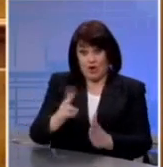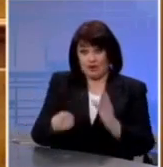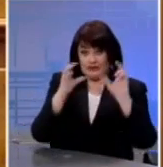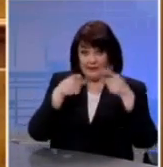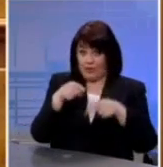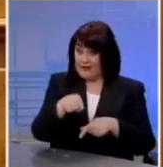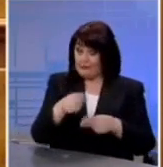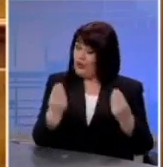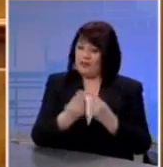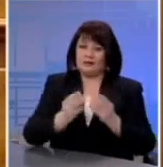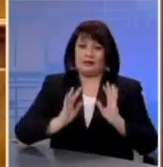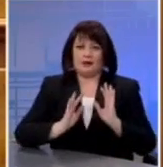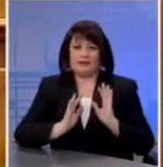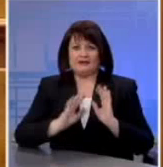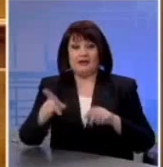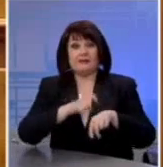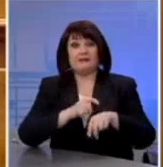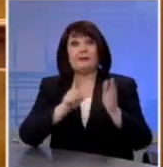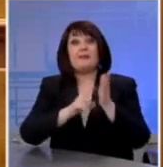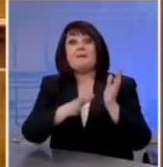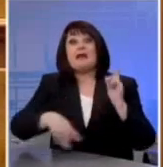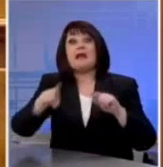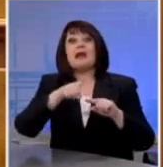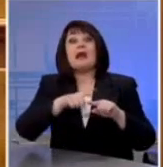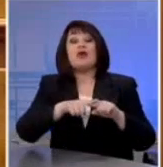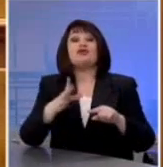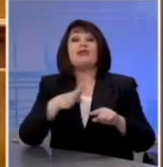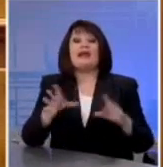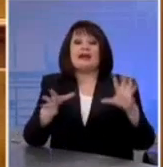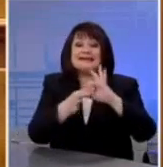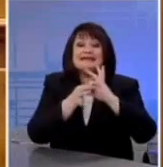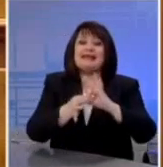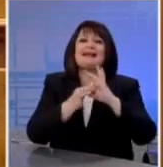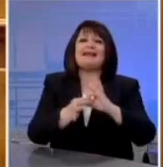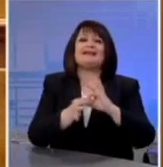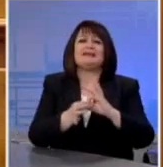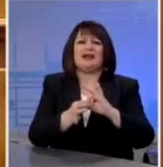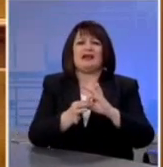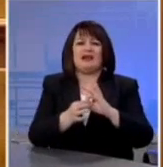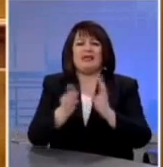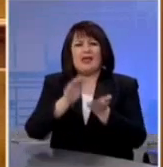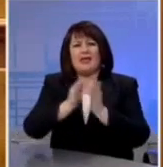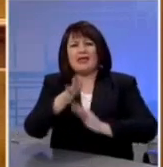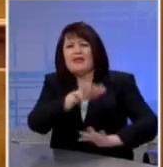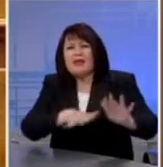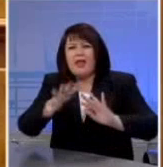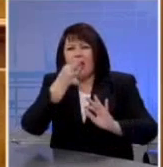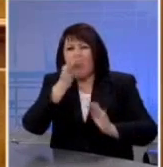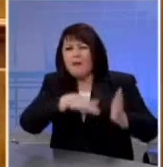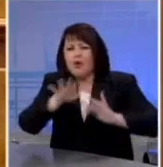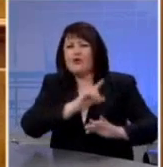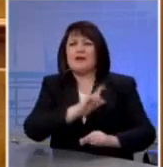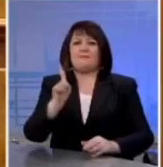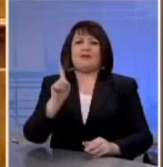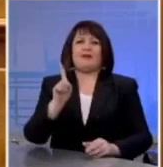Δημοκρατίας. Αυτή τη στιγμή αυτό που απαιτεί ο ελληνικός λαός είναι να συνεργαστούμε εναντίον σε αυτού του φαινομένου που πράγματι από γάτα